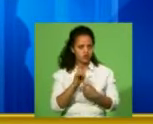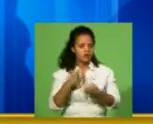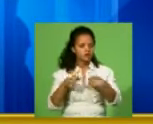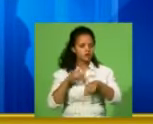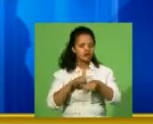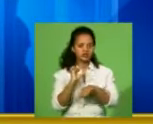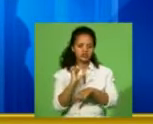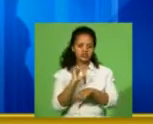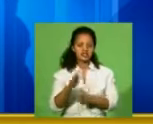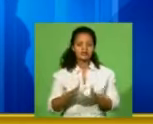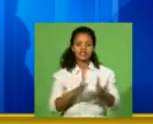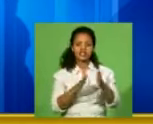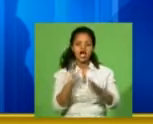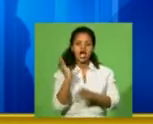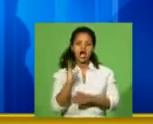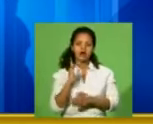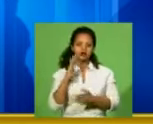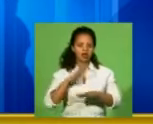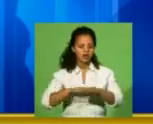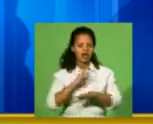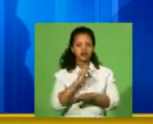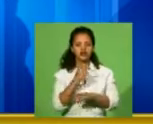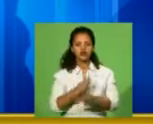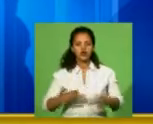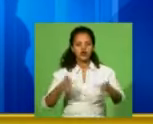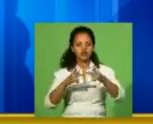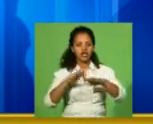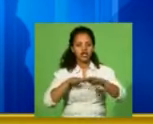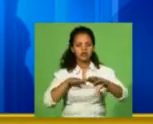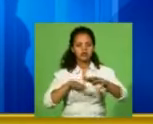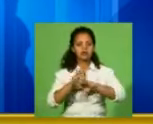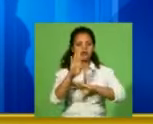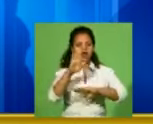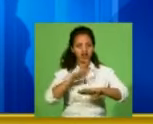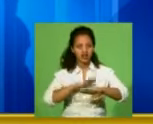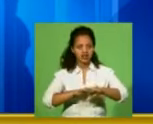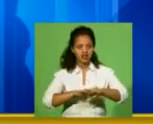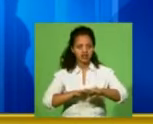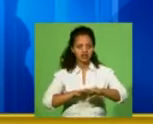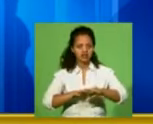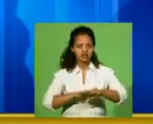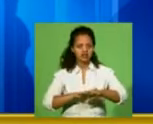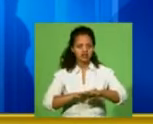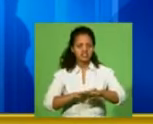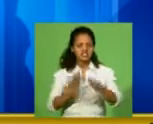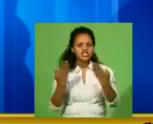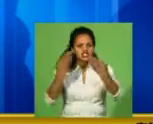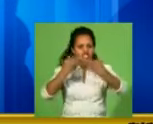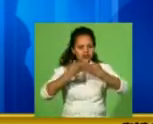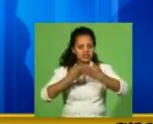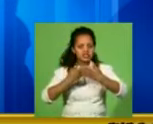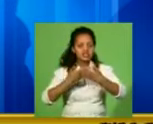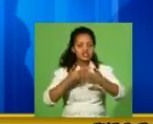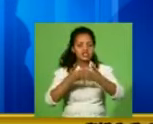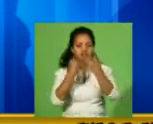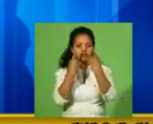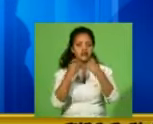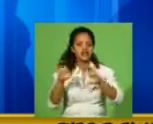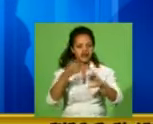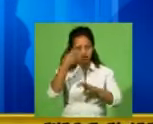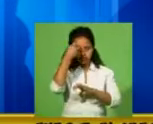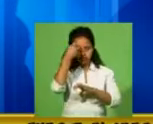በተወሰነ መልኩ ያው ሐዋሳ ላይ እንደዚህ አንዳንድ ቦታዎች ላይ መግቢያ ላይ እስኪመሽ ድረስ ምርመራዎች ይደረጋሉ። ያ ምርመራ